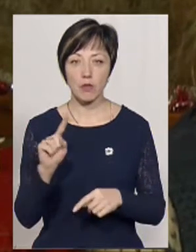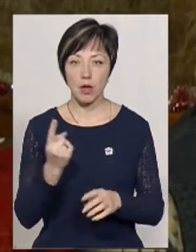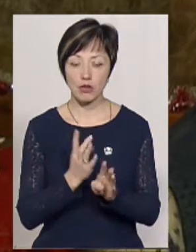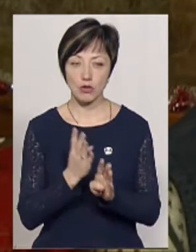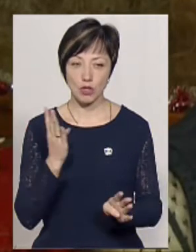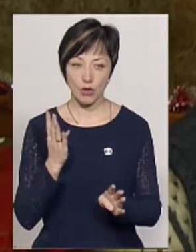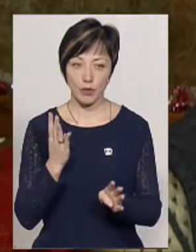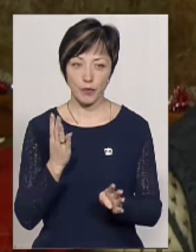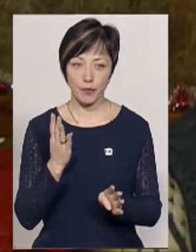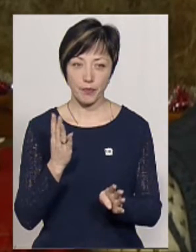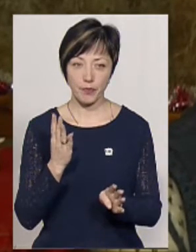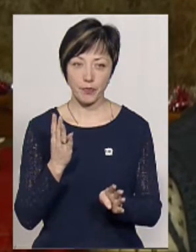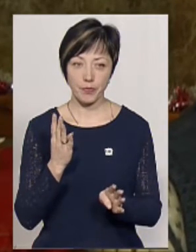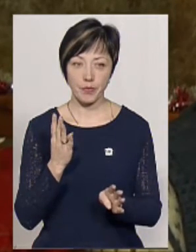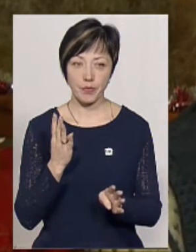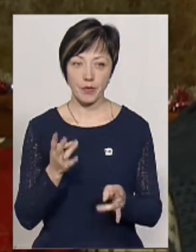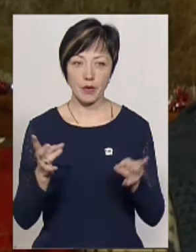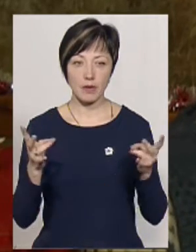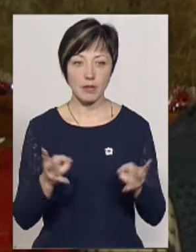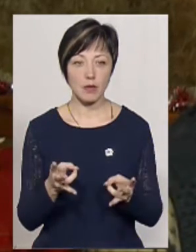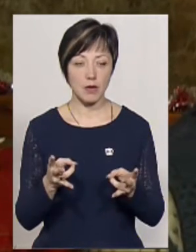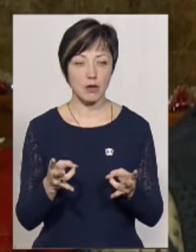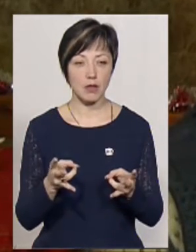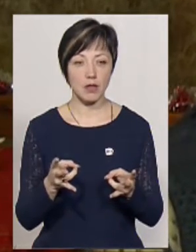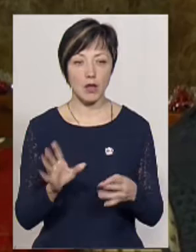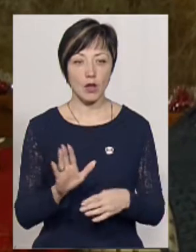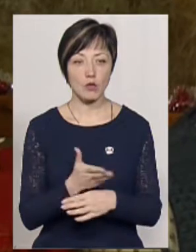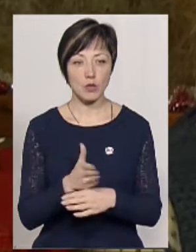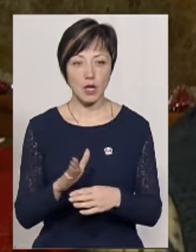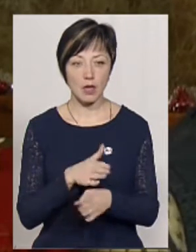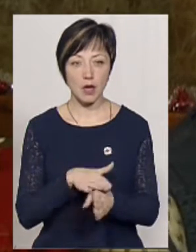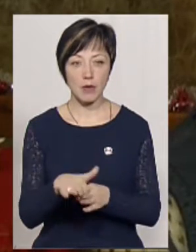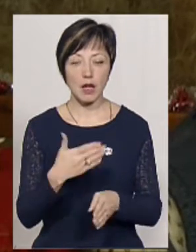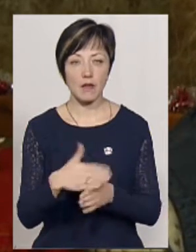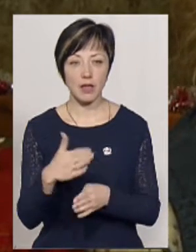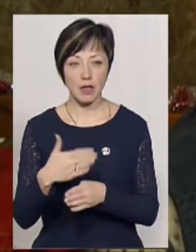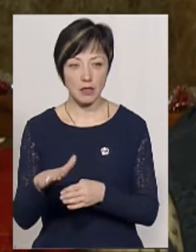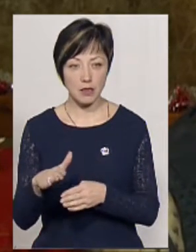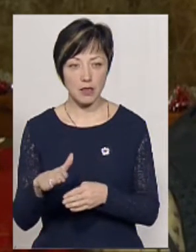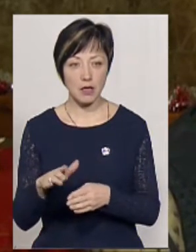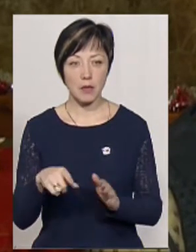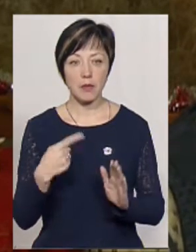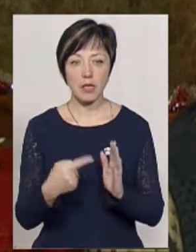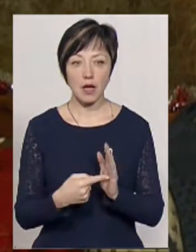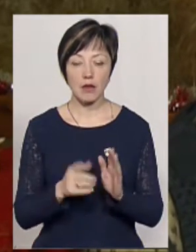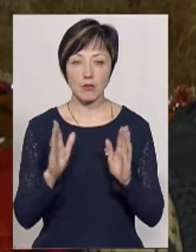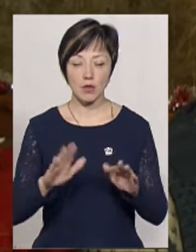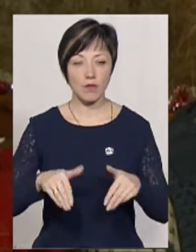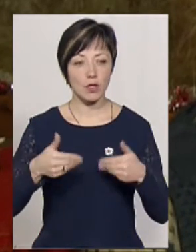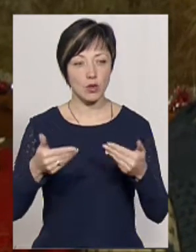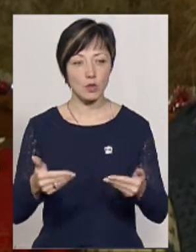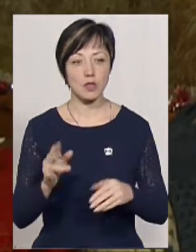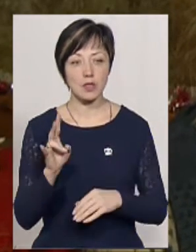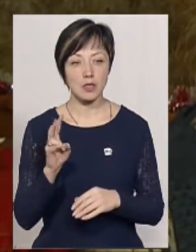чергу треба розподілити капітальні видатки, питання, яке буде виноситися